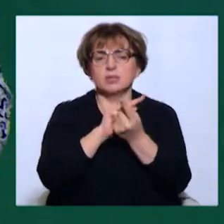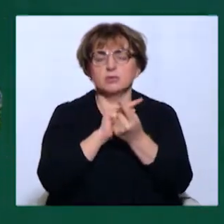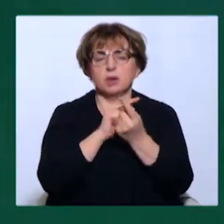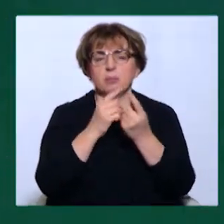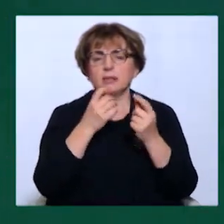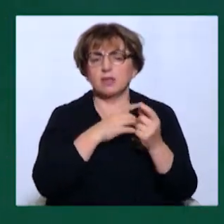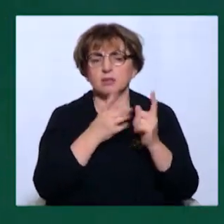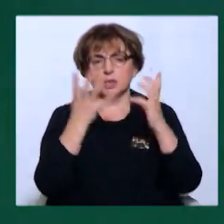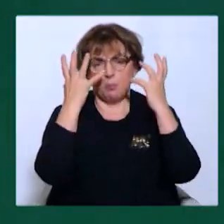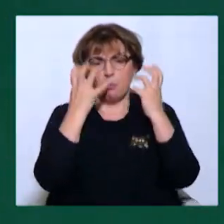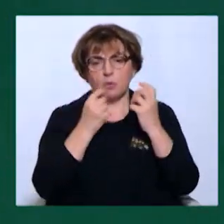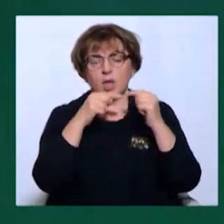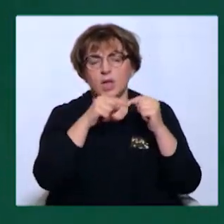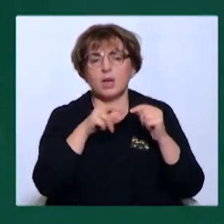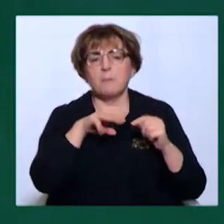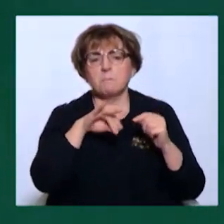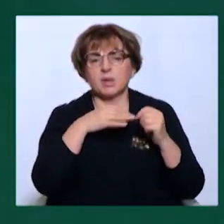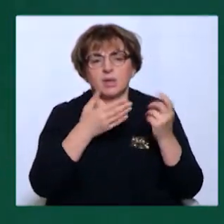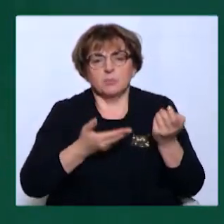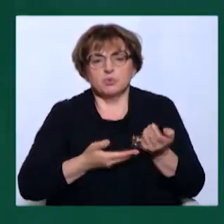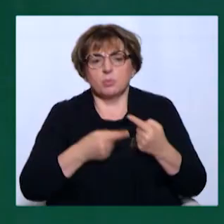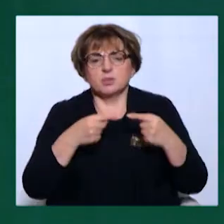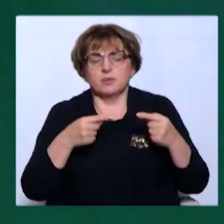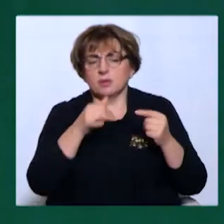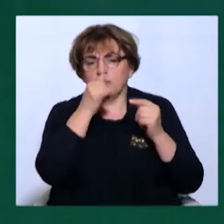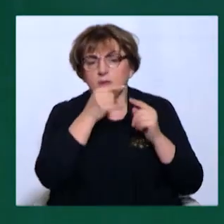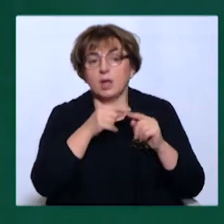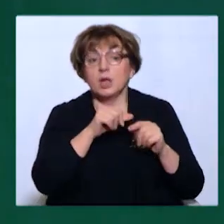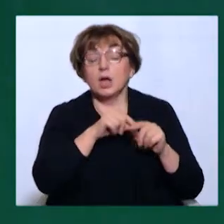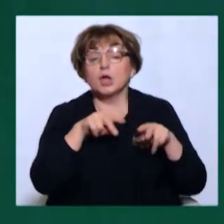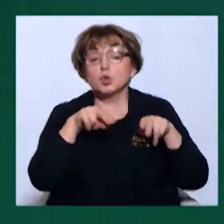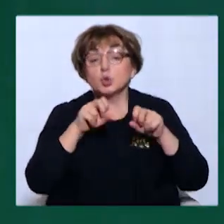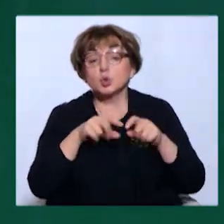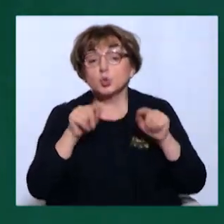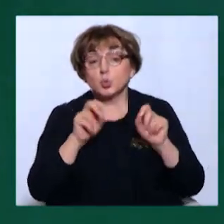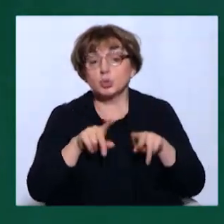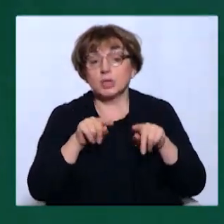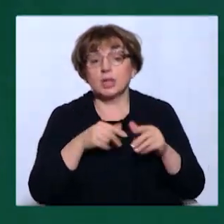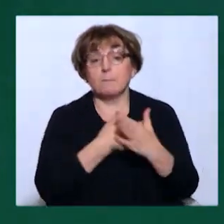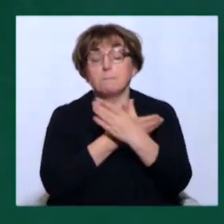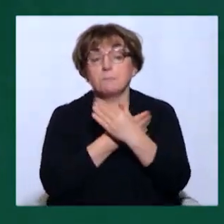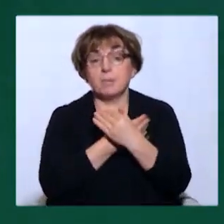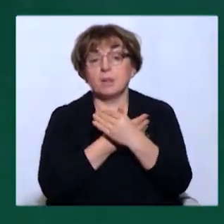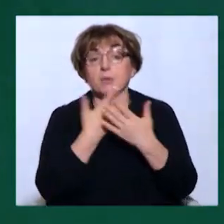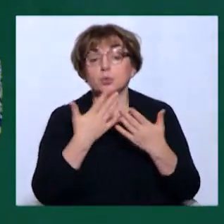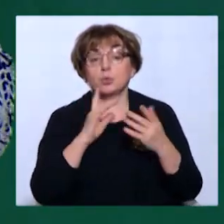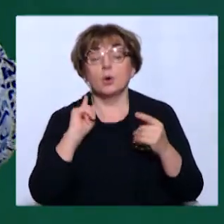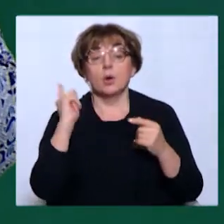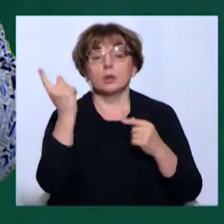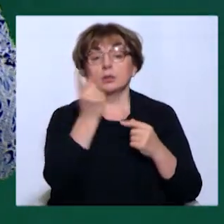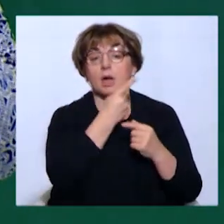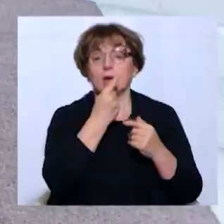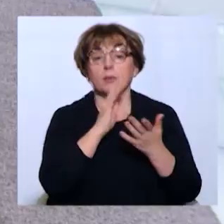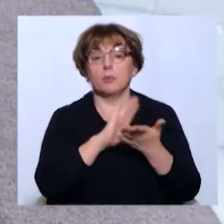მასზე მღიერები ვერ სახლდებიან. არყისხის მზომელას პეპელა, თუ გარემო არის